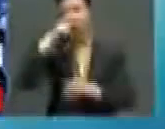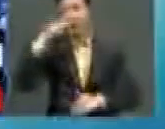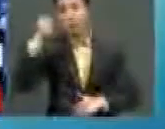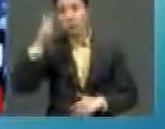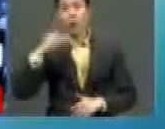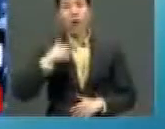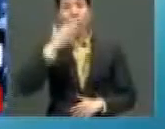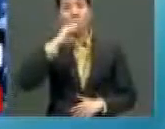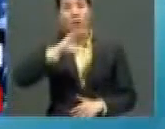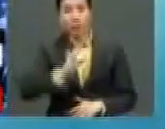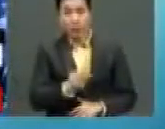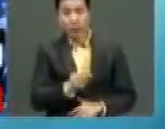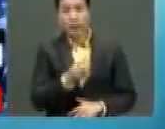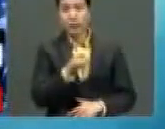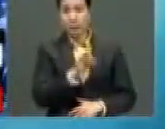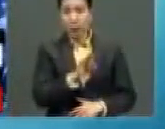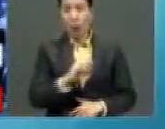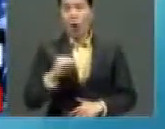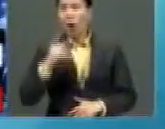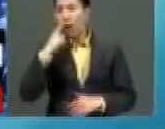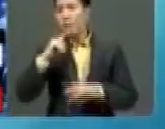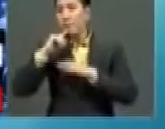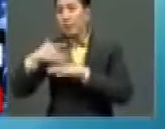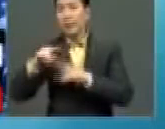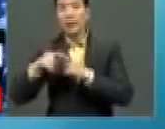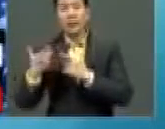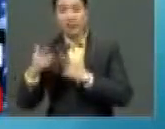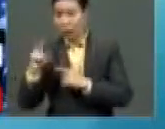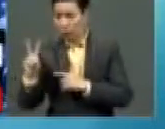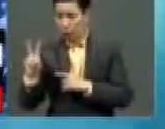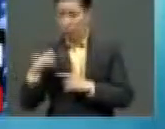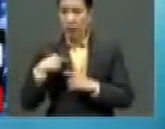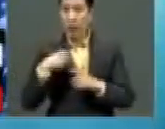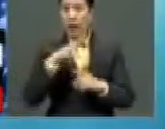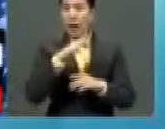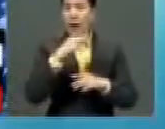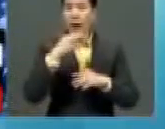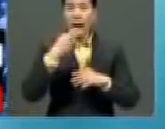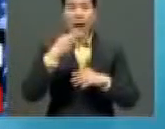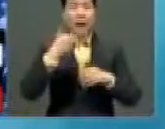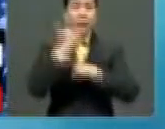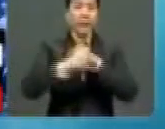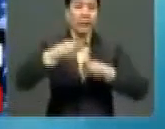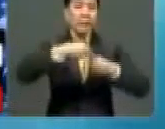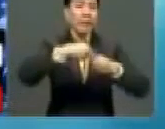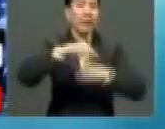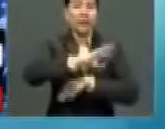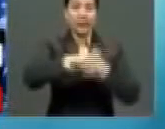นเหมือนกันนะมาเราเลยนะครับเนี่ยแอฟริกา29โอเชียเนียอีก 2ประเทศตะวันออกกลางอยู่ที่ 400กว่าตัวเลขตามตัวนี้นะครับมาแล้วต้องทำอะไรบ้างครับนี่คือขั้นตอนผมคงไม่ได้กล่าวทั้งหมดแต่เห็นภาพนี้แล้วก็ฝาก